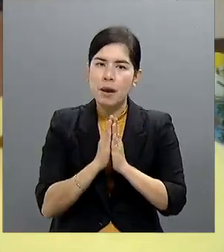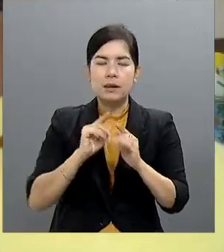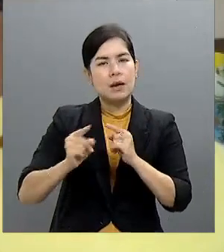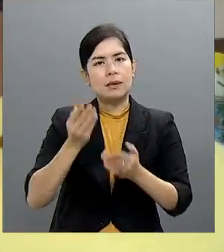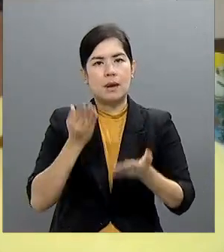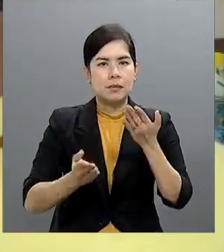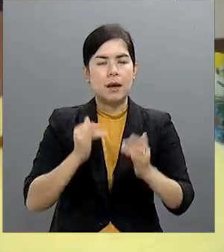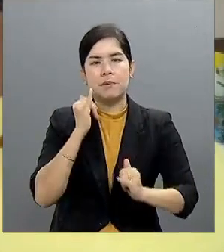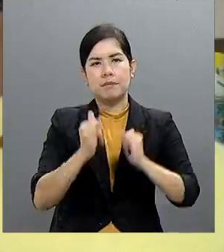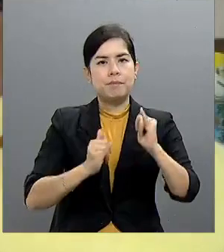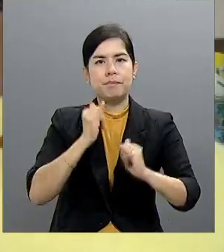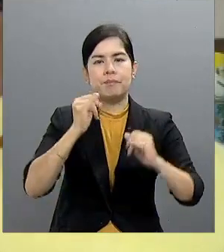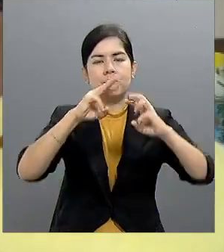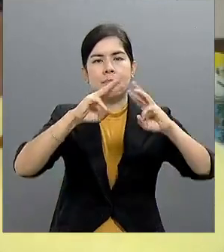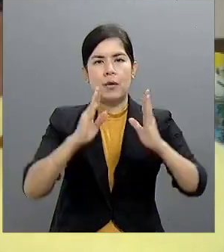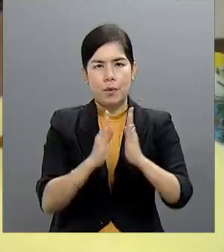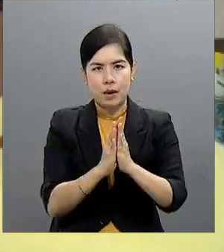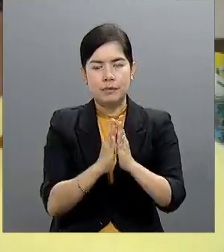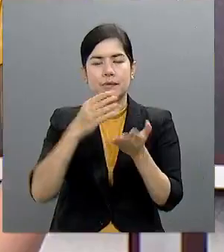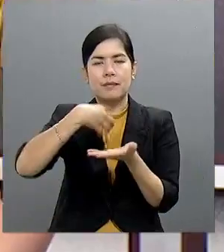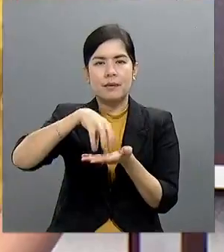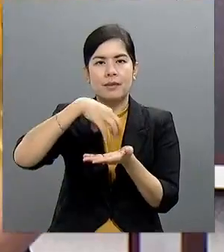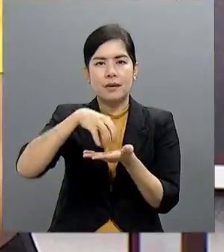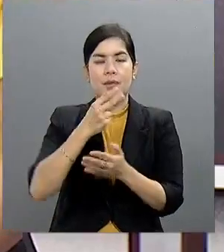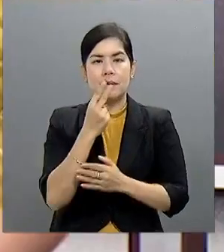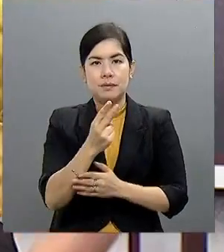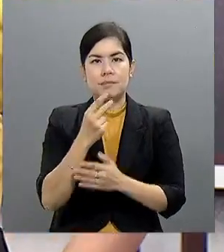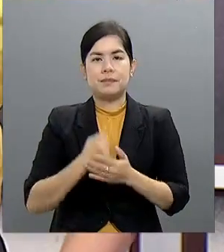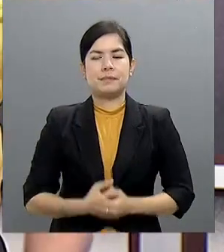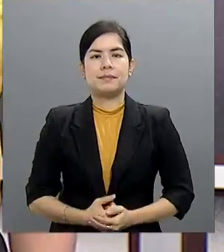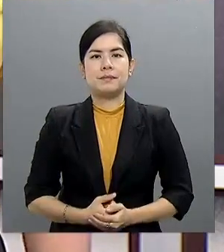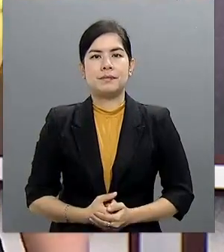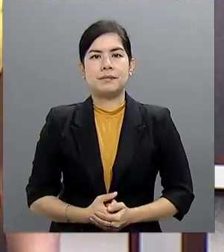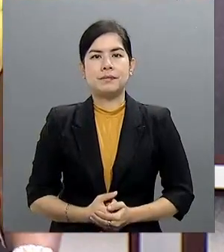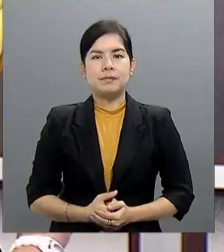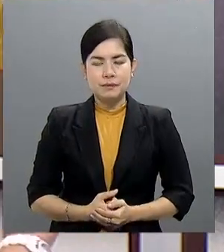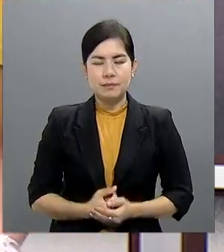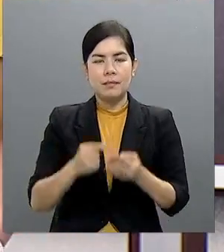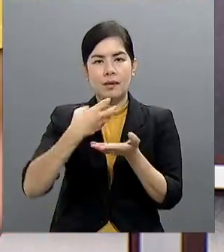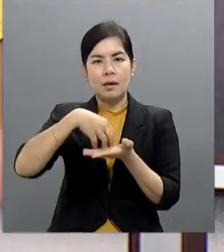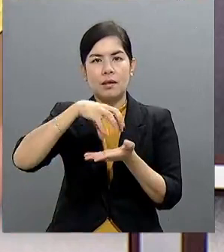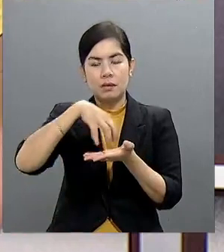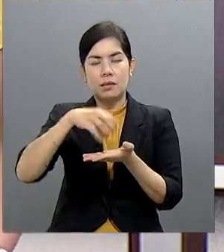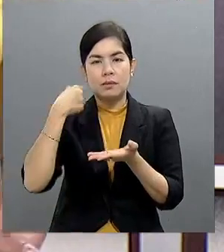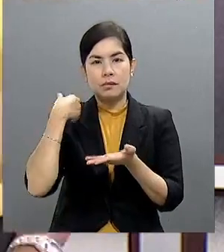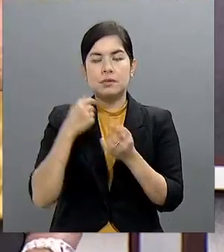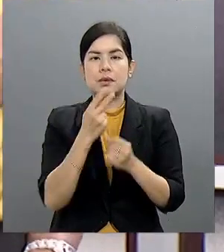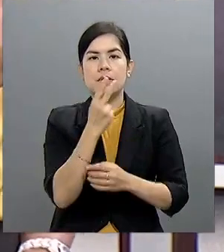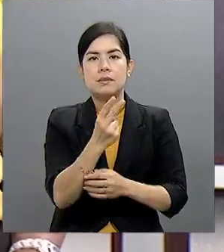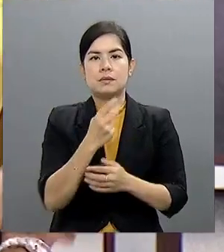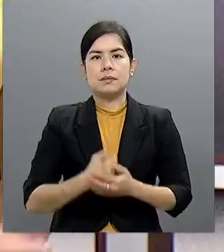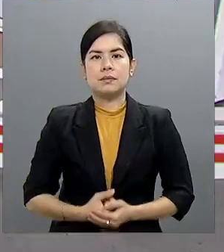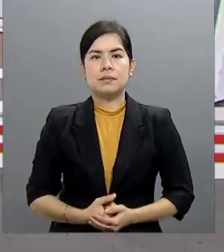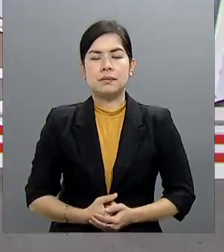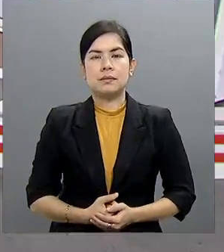นี่ก็คือบรรยากาศทั้งหมดเลยนะคะที่ร้องทุกข์ลงป้ายนี้ได้นำมาเสนอกันนะคะคุณผู้ชมน้องปรางน้องต๊อบนะคะวันอา